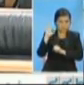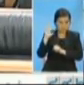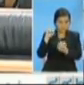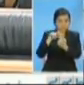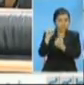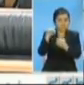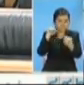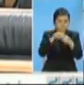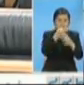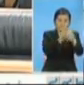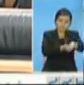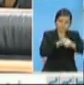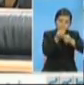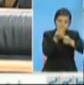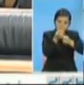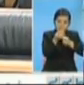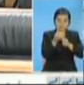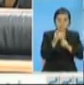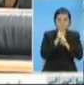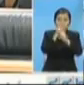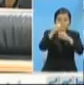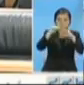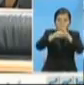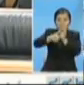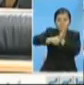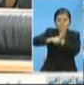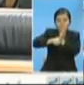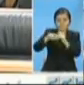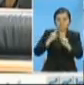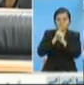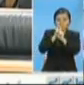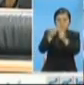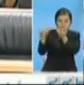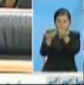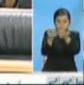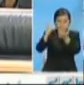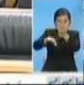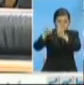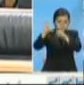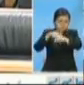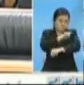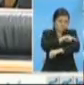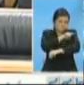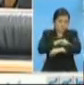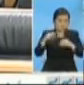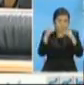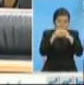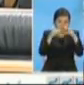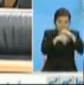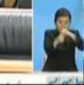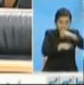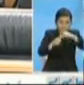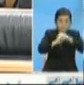รณีที่เกษตรกรชาวนาเอาข้าวไปเข้าโรงรับจำนำของรัฐบาลคือโรงสีเนี่ยถ้าความชื้นสูงเกินไปโดยเฉพาะสูง